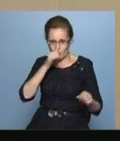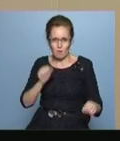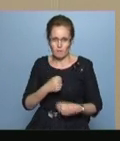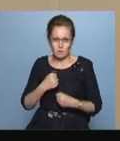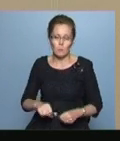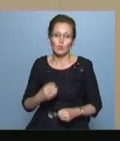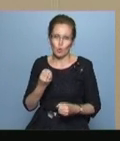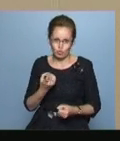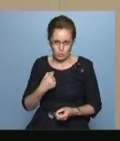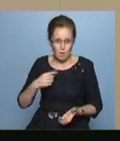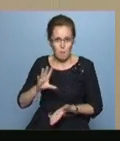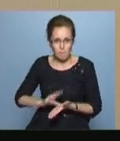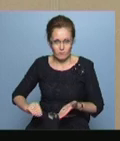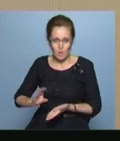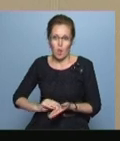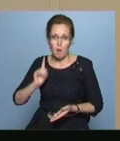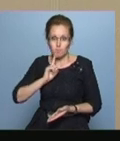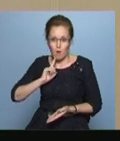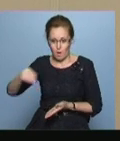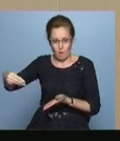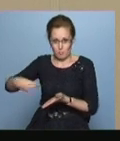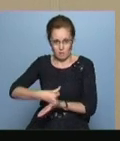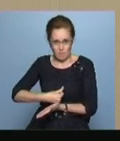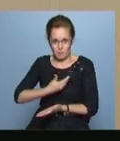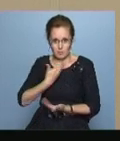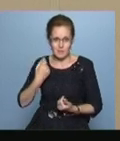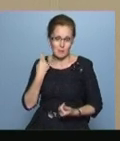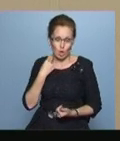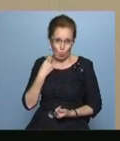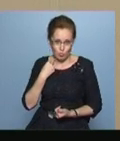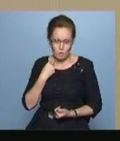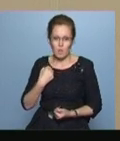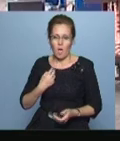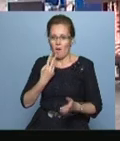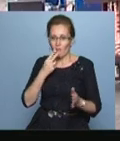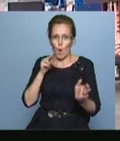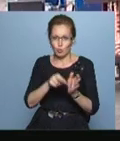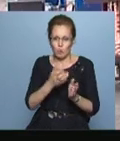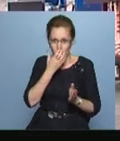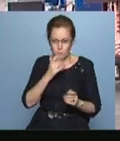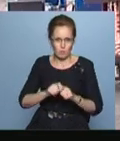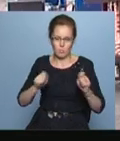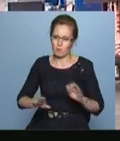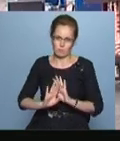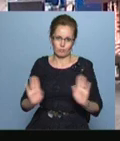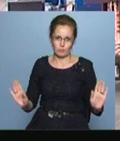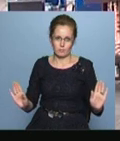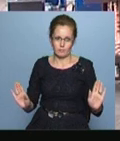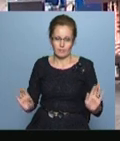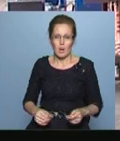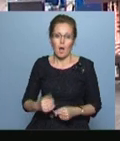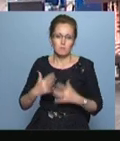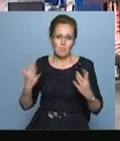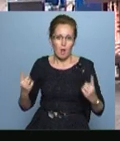раз повторюсь, пока не будет погашена задолженность, то есть включать котельные не будем. Большие долги за